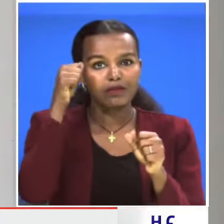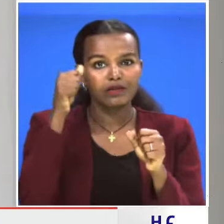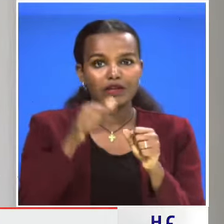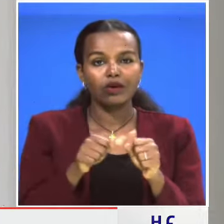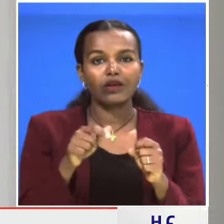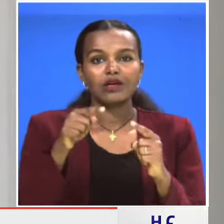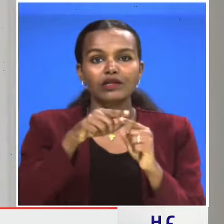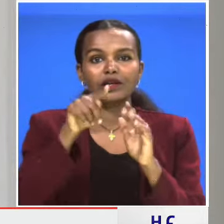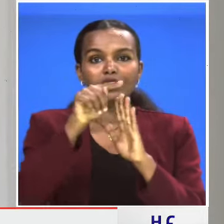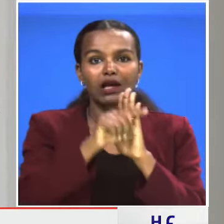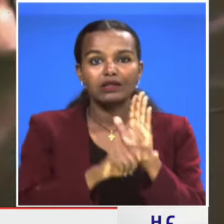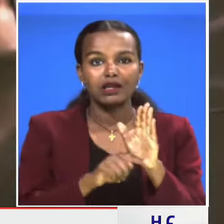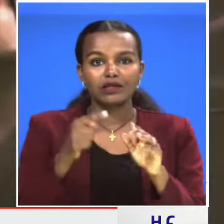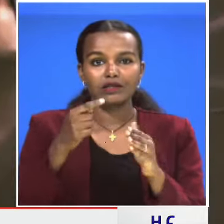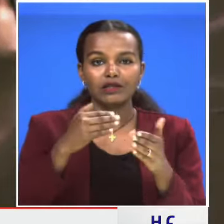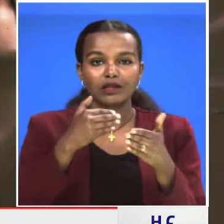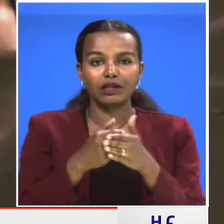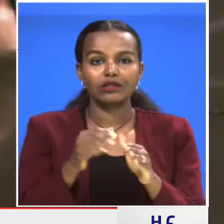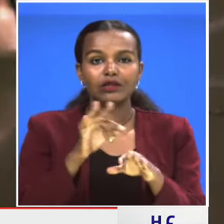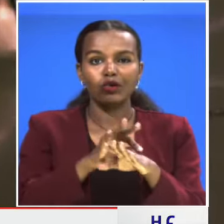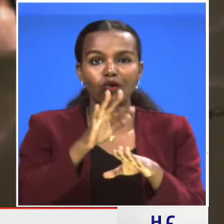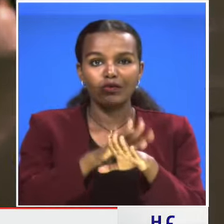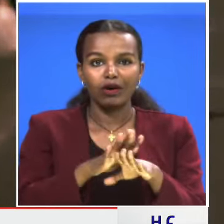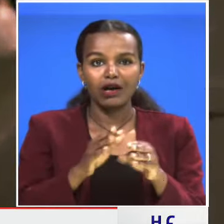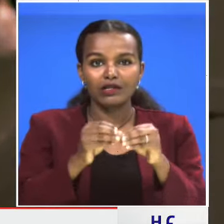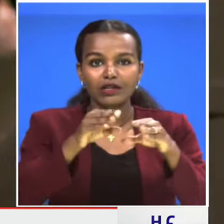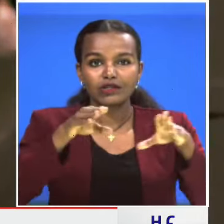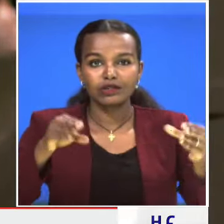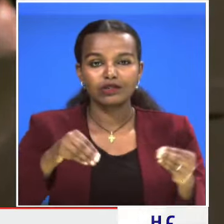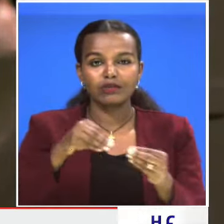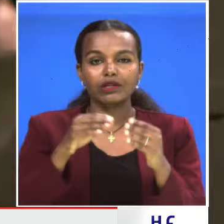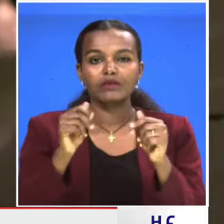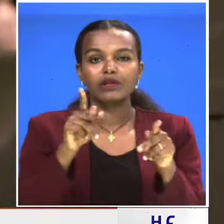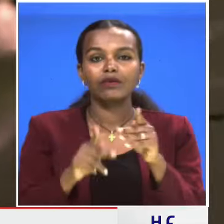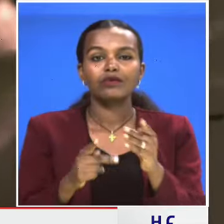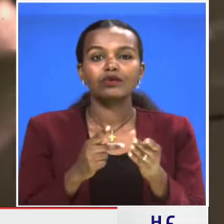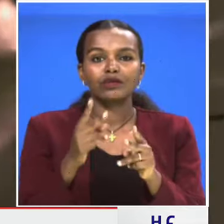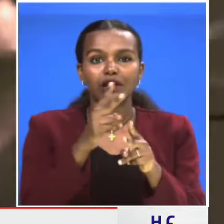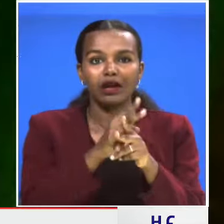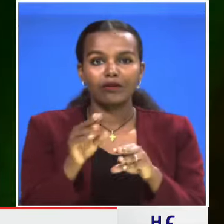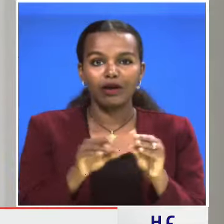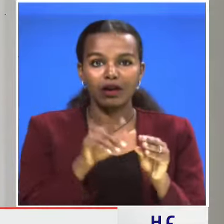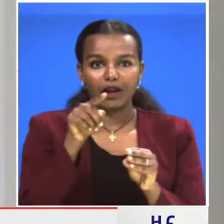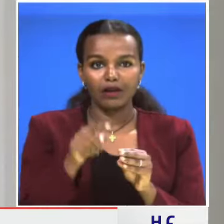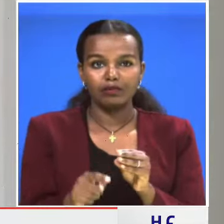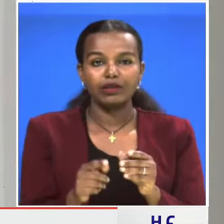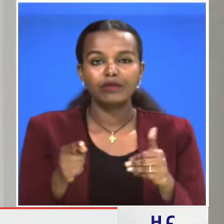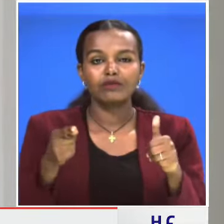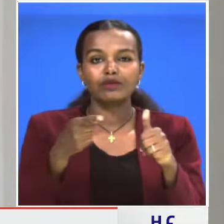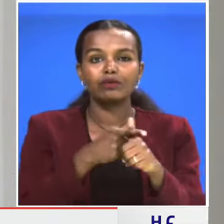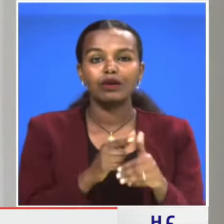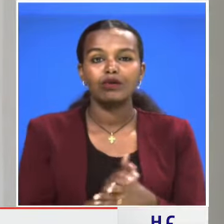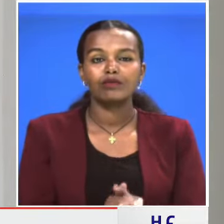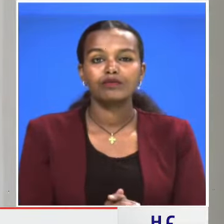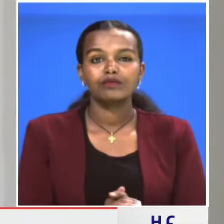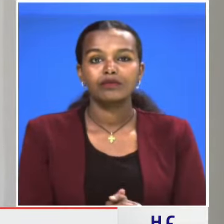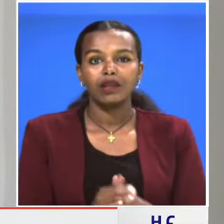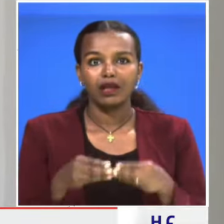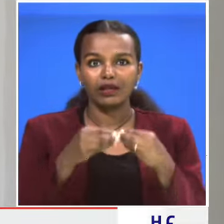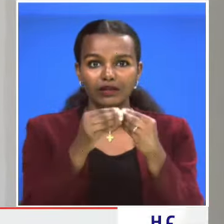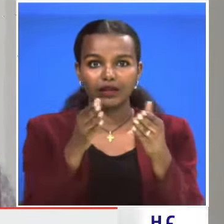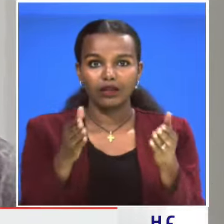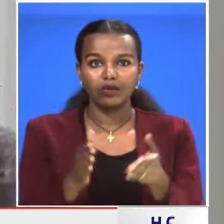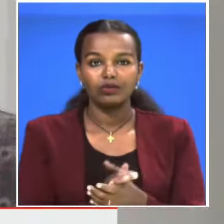እስከ ታህሳስ ድረስ የወባ ስርጭት ሊጨምር ስለሚችል ህብረተሰቡ የተለያየ ጥንቃቄ ማድረግ አለበት። የመጀመሪያው